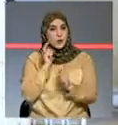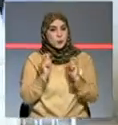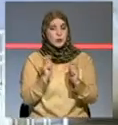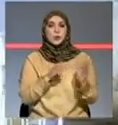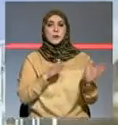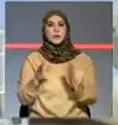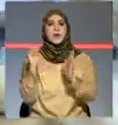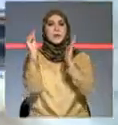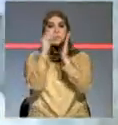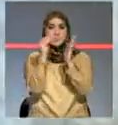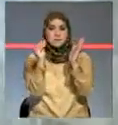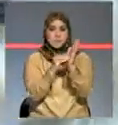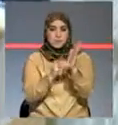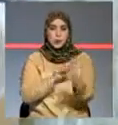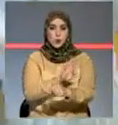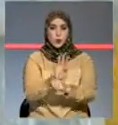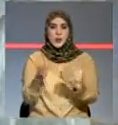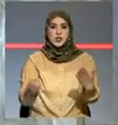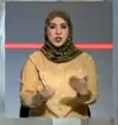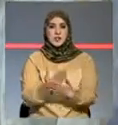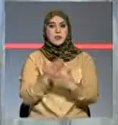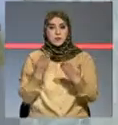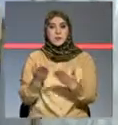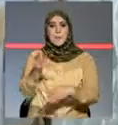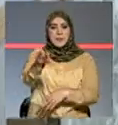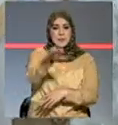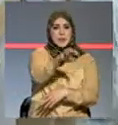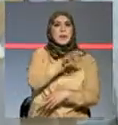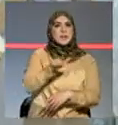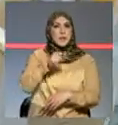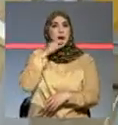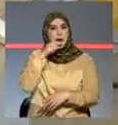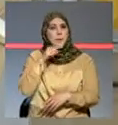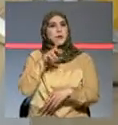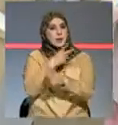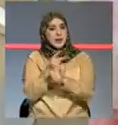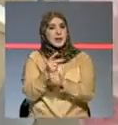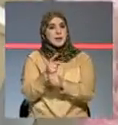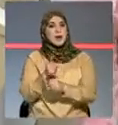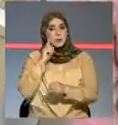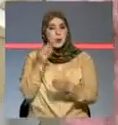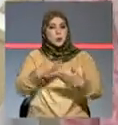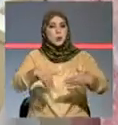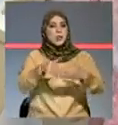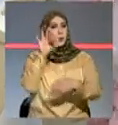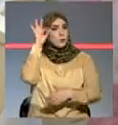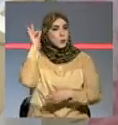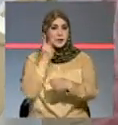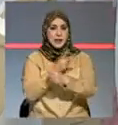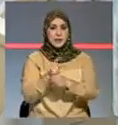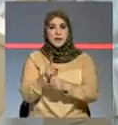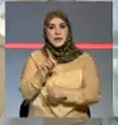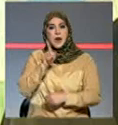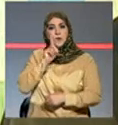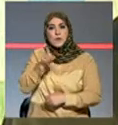اصابات جديده بالسلالات البريطانيه ومنها ارتفاع عدد البؤر الوبائيه مؤشر ينذر بخطوره الوضع الوبائي، وفق جليله